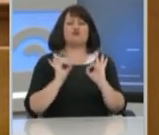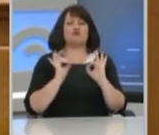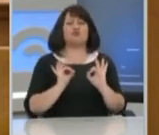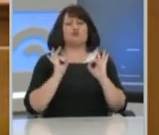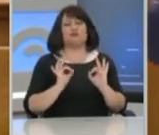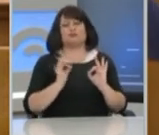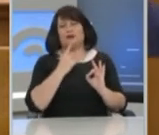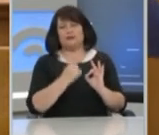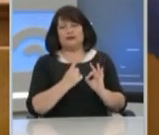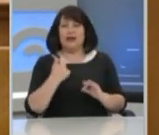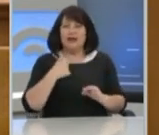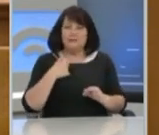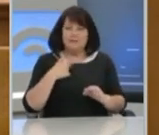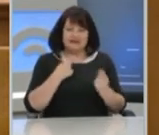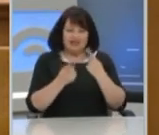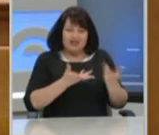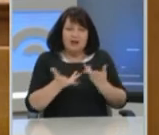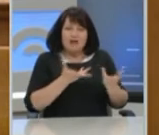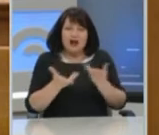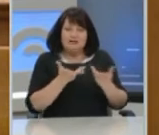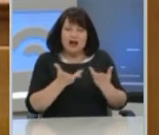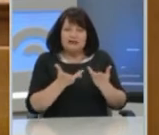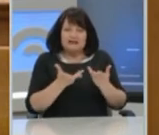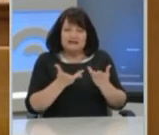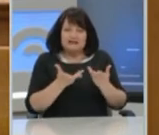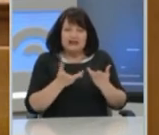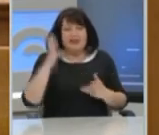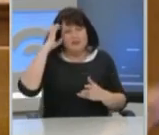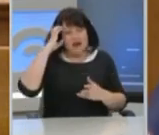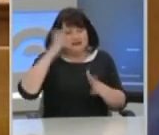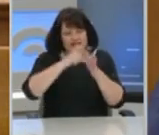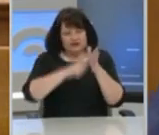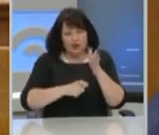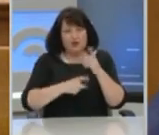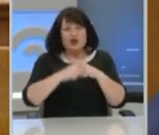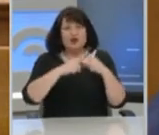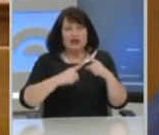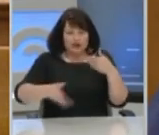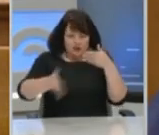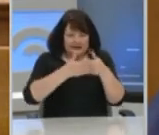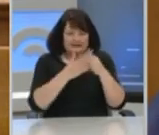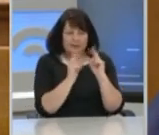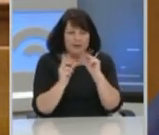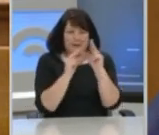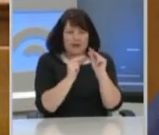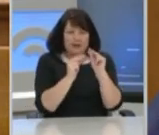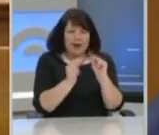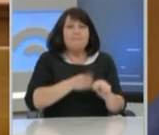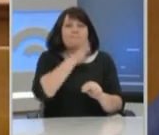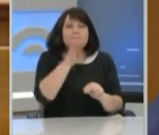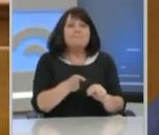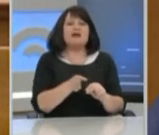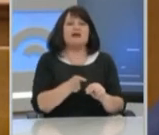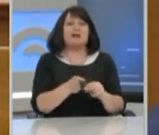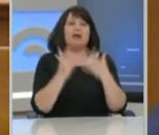εμείς βγάζαμε τη διαπραγμάτευση από τις κλειστές αίθουσες του Χίλτον και την πηγαίναμε στις συνόδους κορυφής και στη σύνοδο των 7